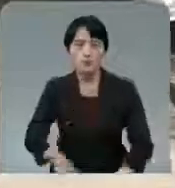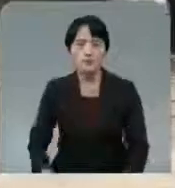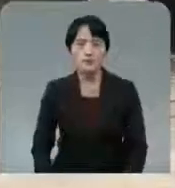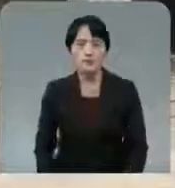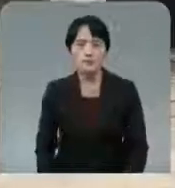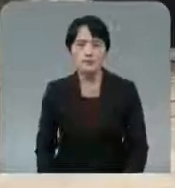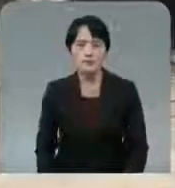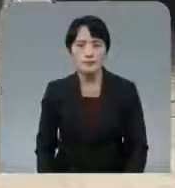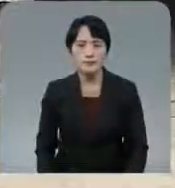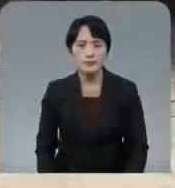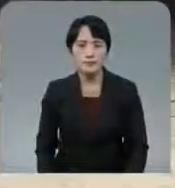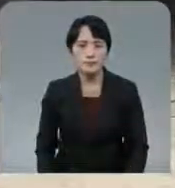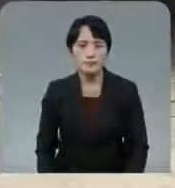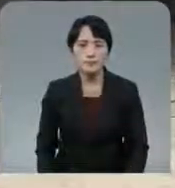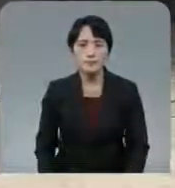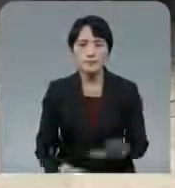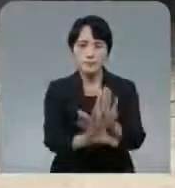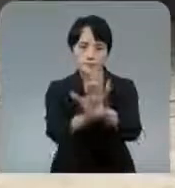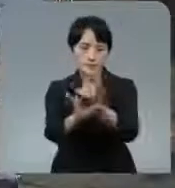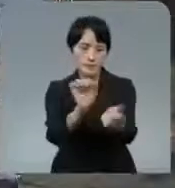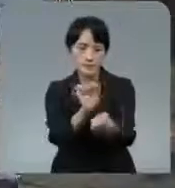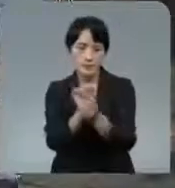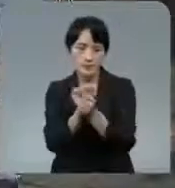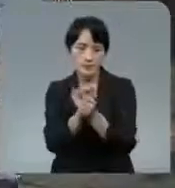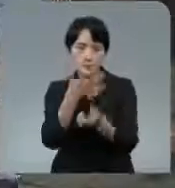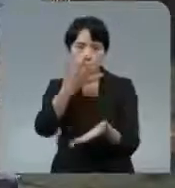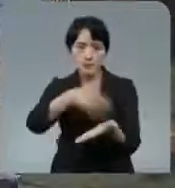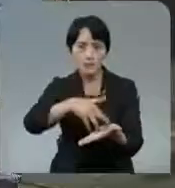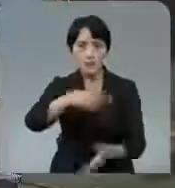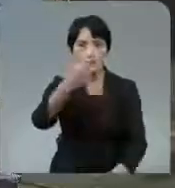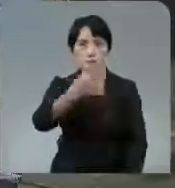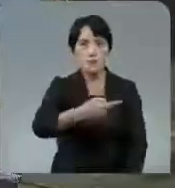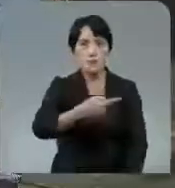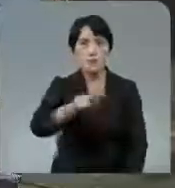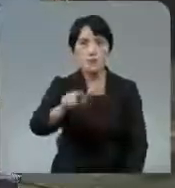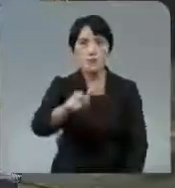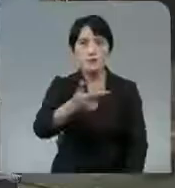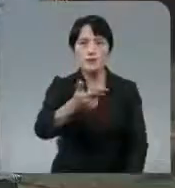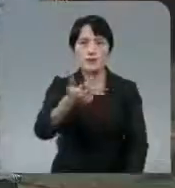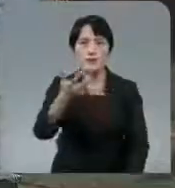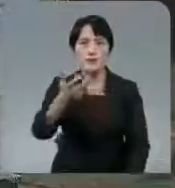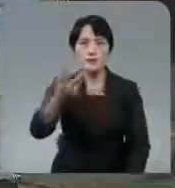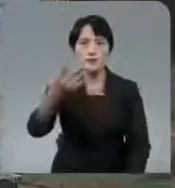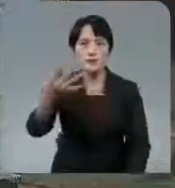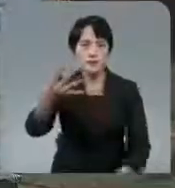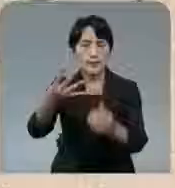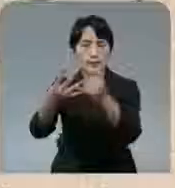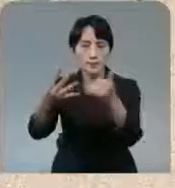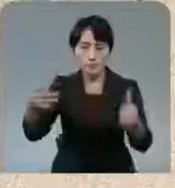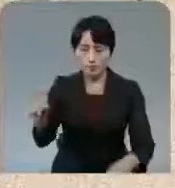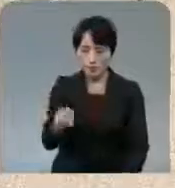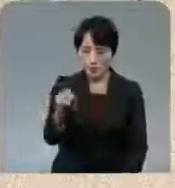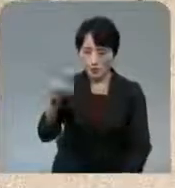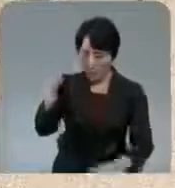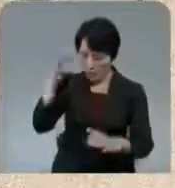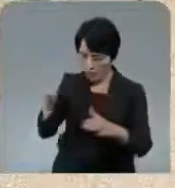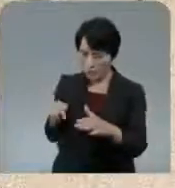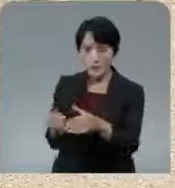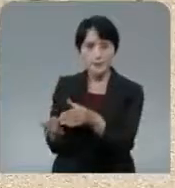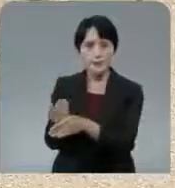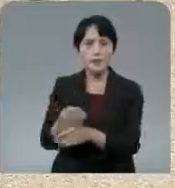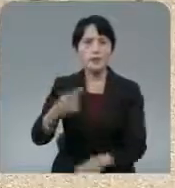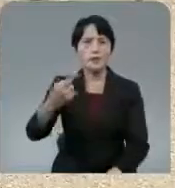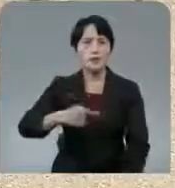по данным корейского управления по контролю и профилактике заболеваний за сутки 28 июля в стране